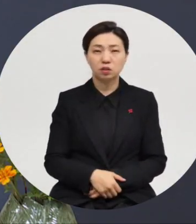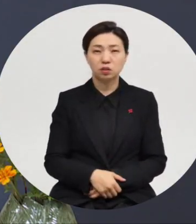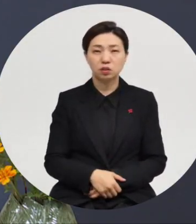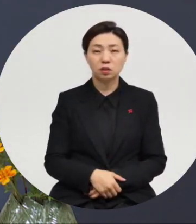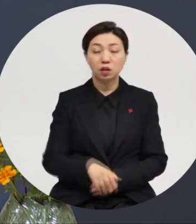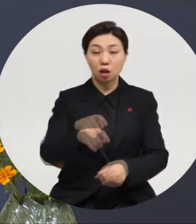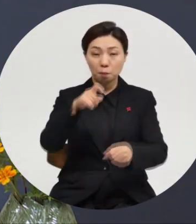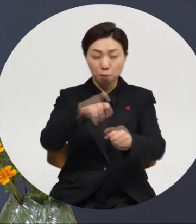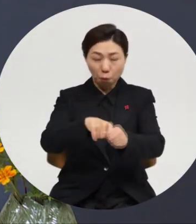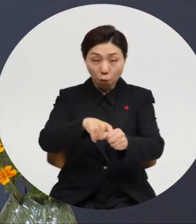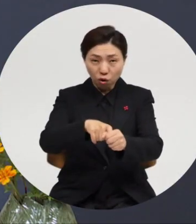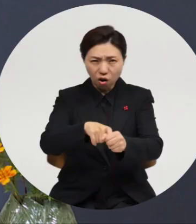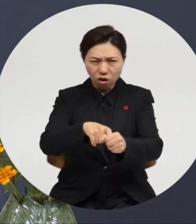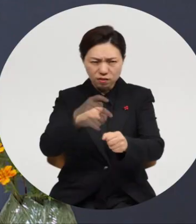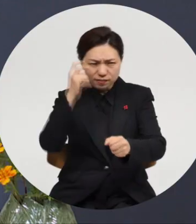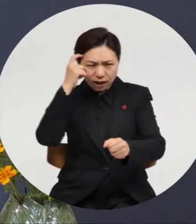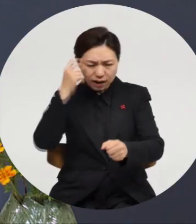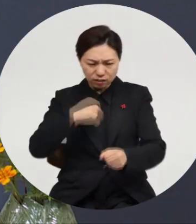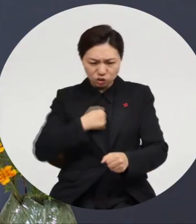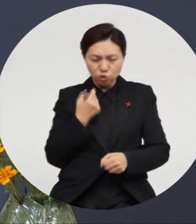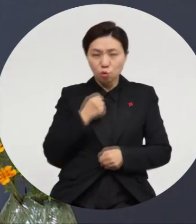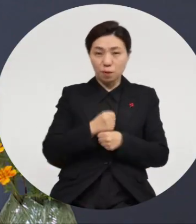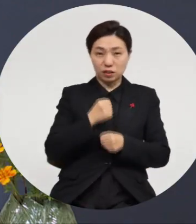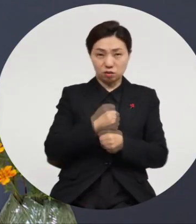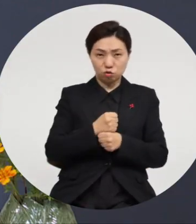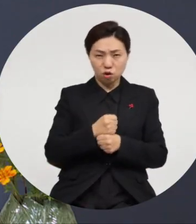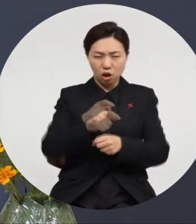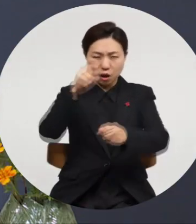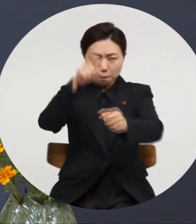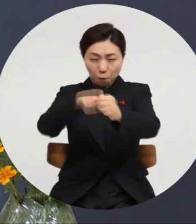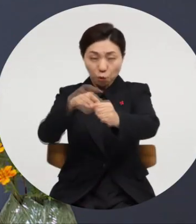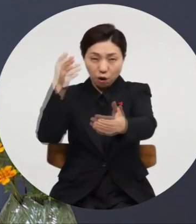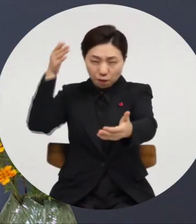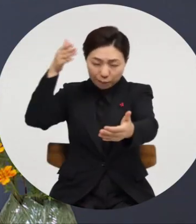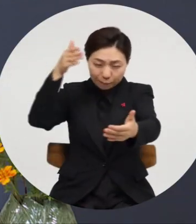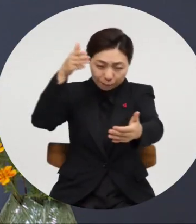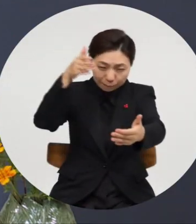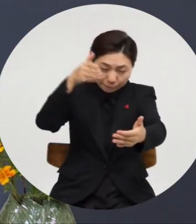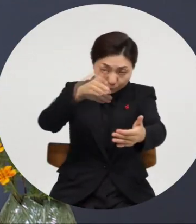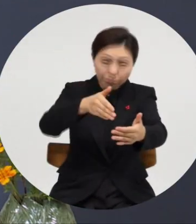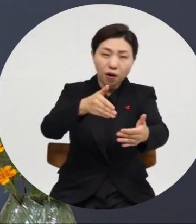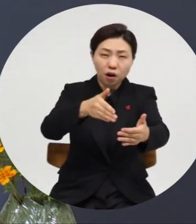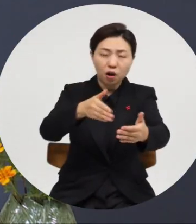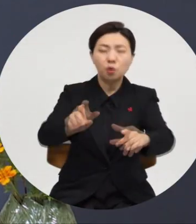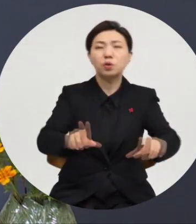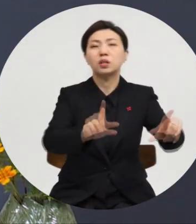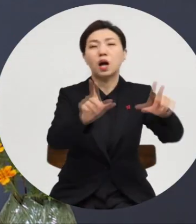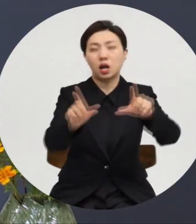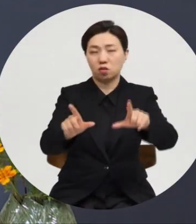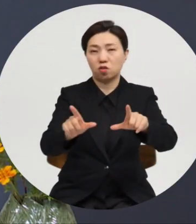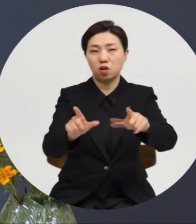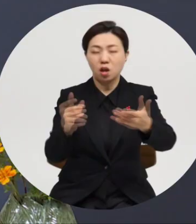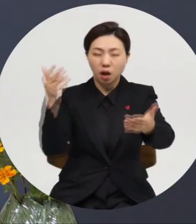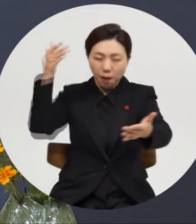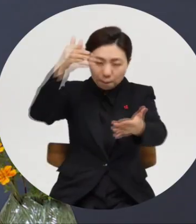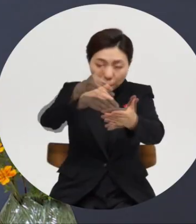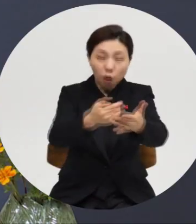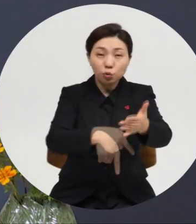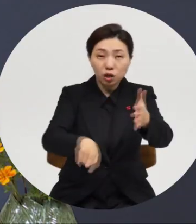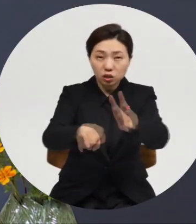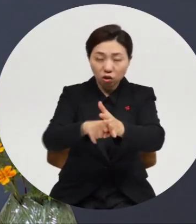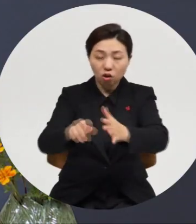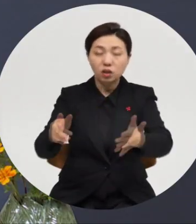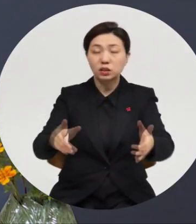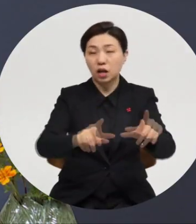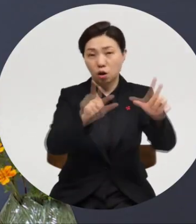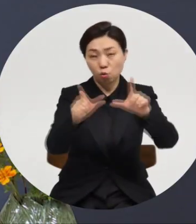거예요. 그러니까 목적의식을 자기가 만드는 거고 또 그 목적을 향해서 자기가 살아가는